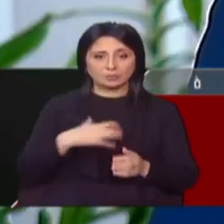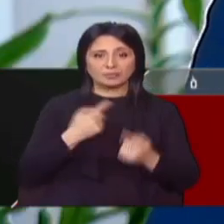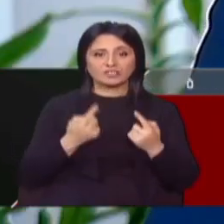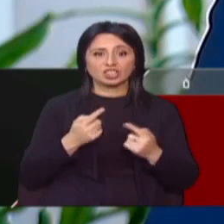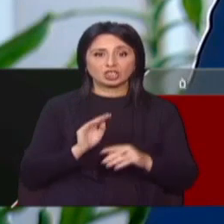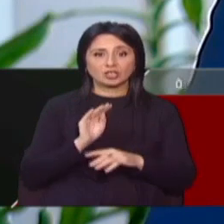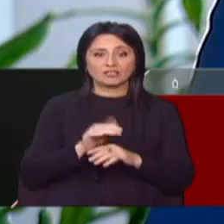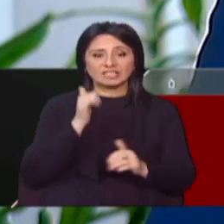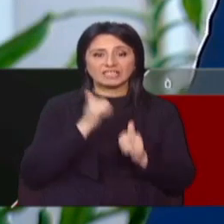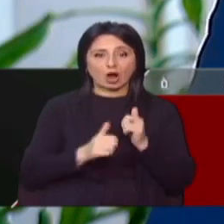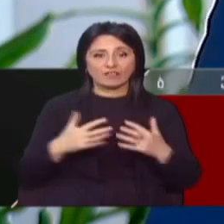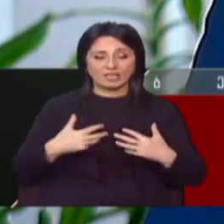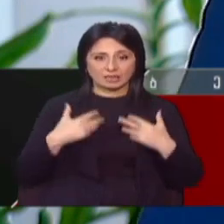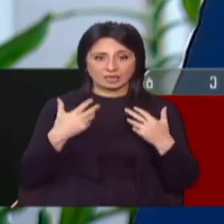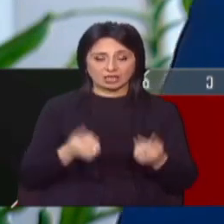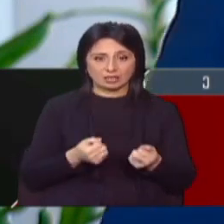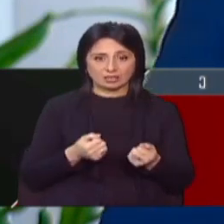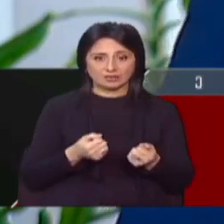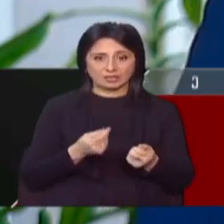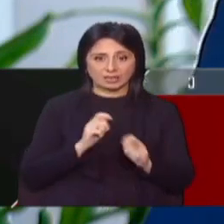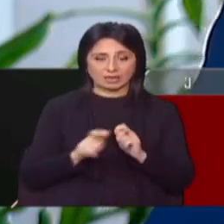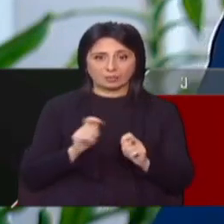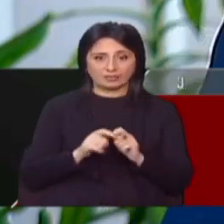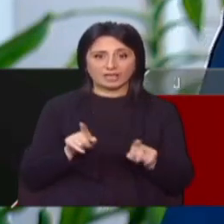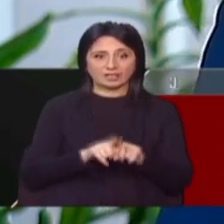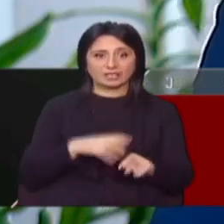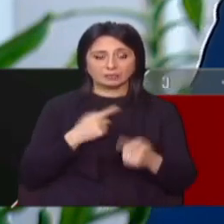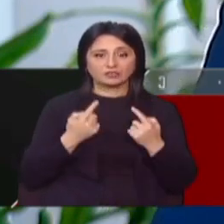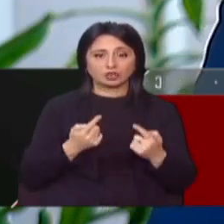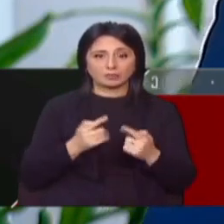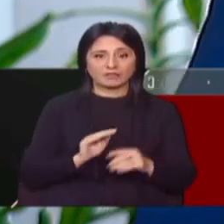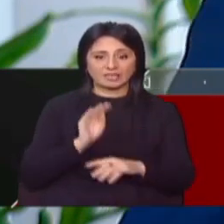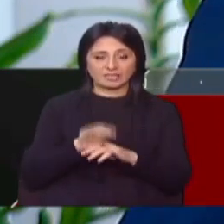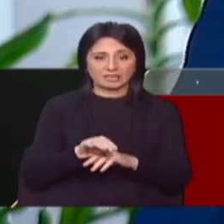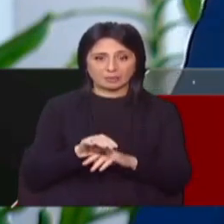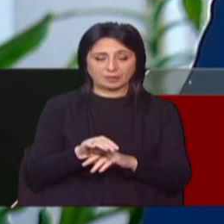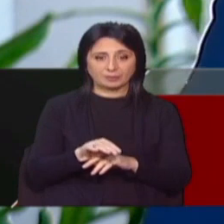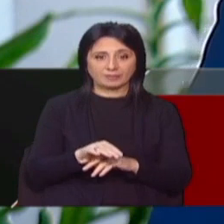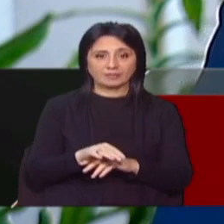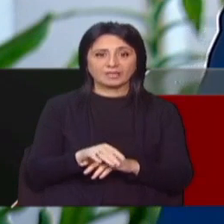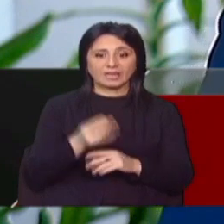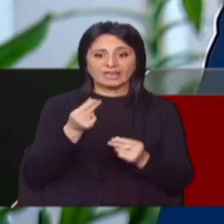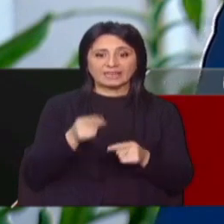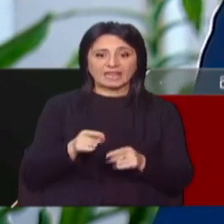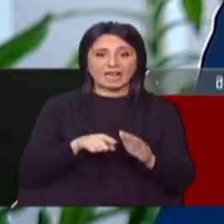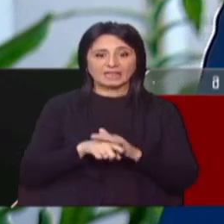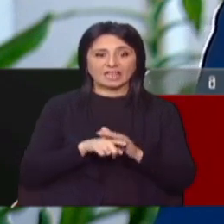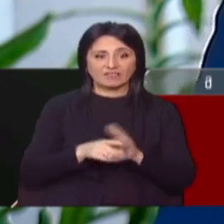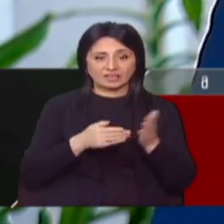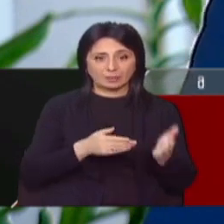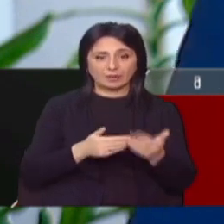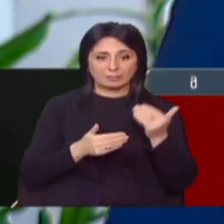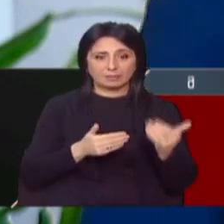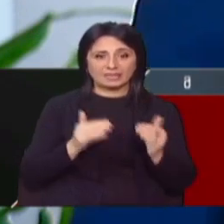რომ იზრდება საყოველთაო ჯანდაცვის დაფინანსება, ასევე მნიშვნელოვანია, რომ იზრდება განკუთვნილი თანხები დევნილებისთვის და